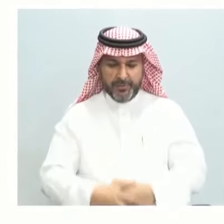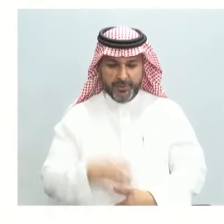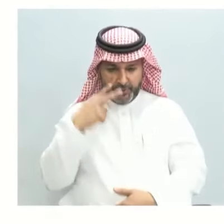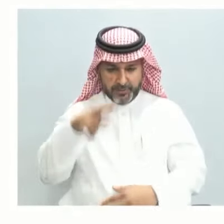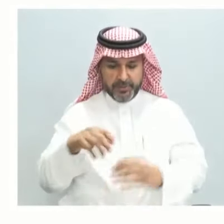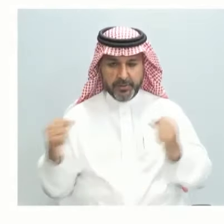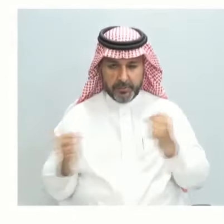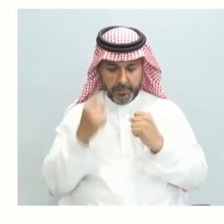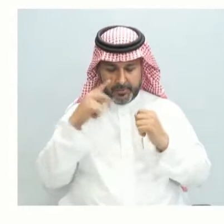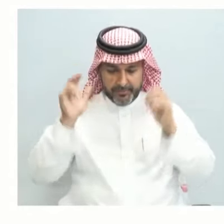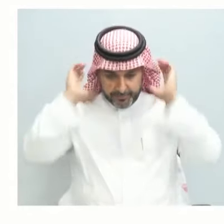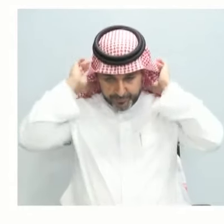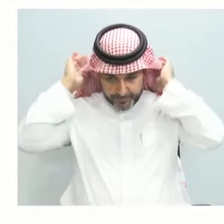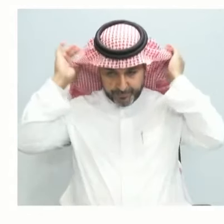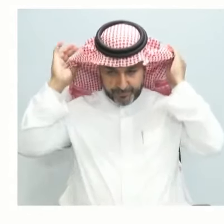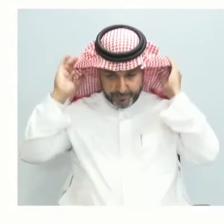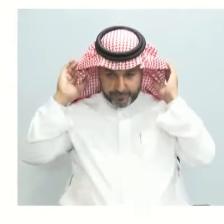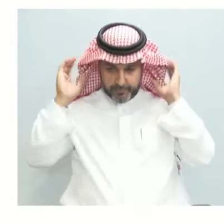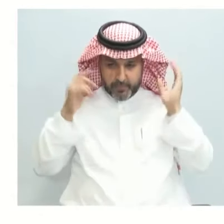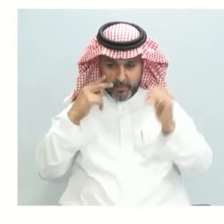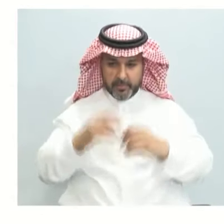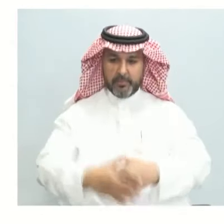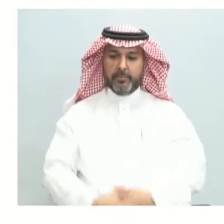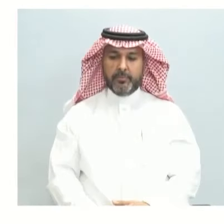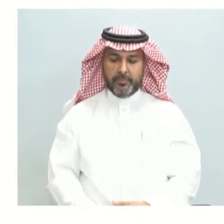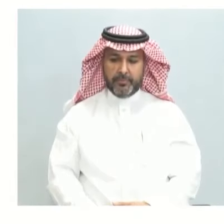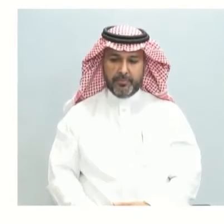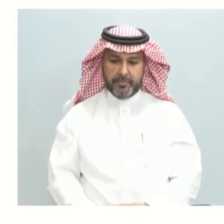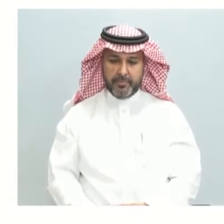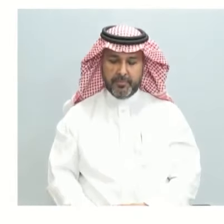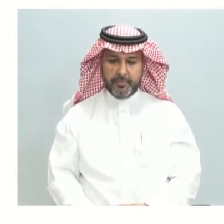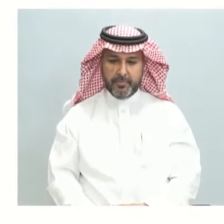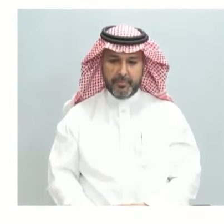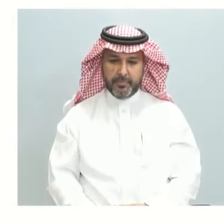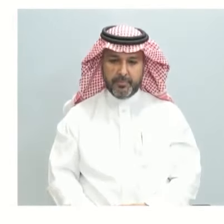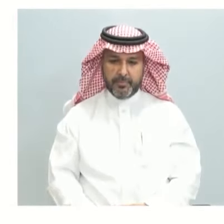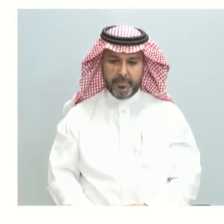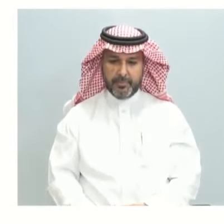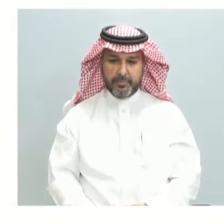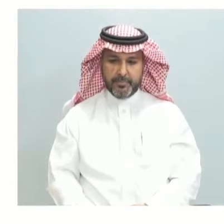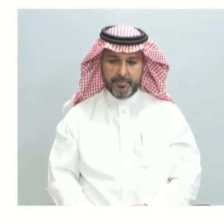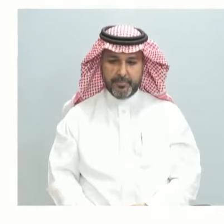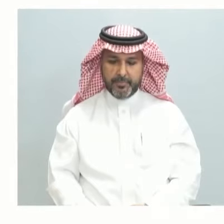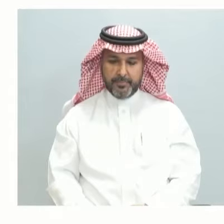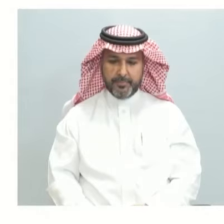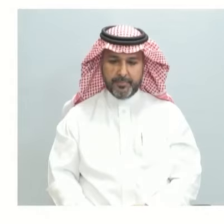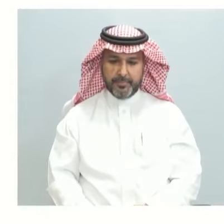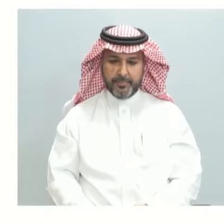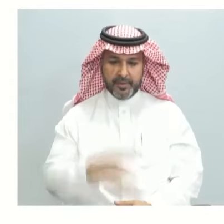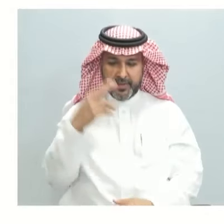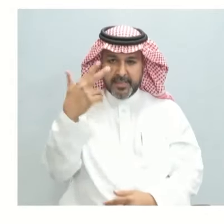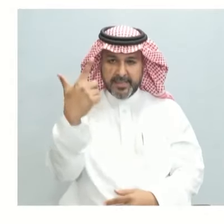المثال استعمل خاصيه التوزيع لتحليل كثيره الحدود التاليه الان لدي كثيره الحدود